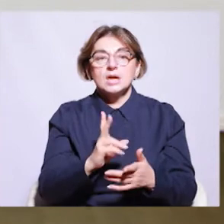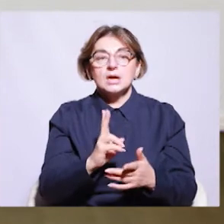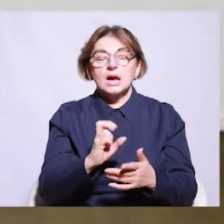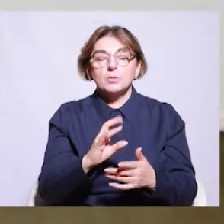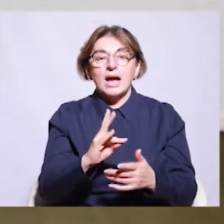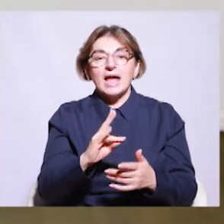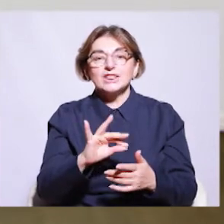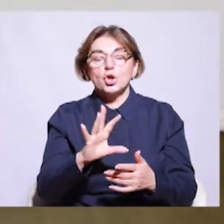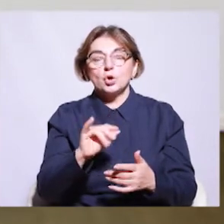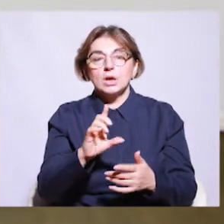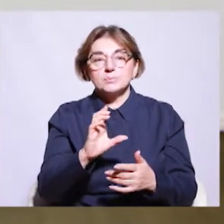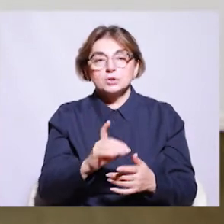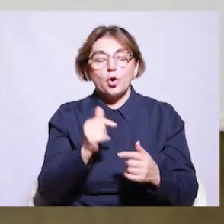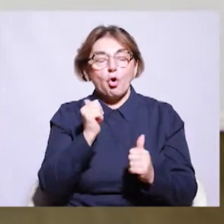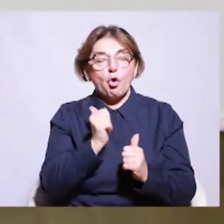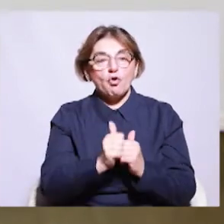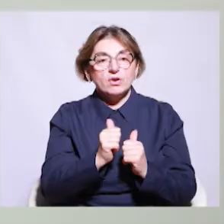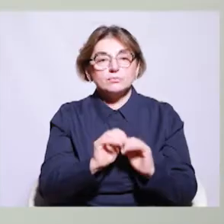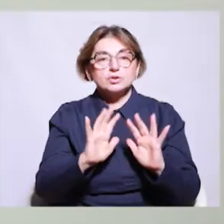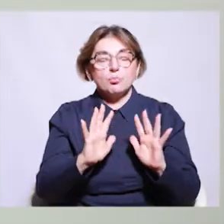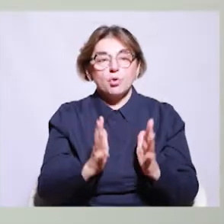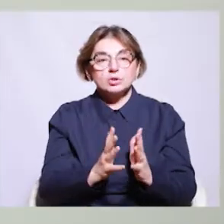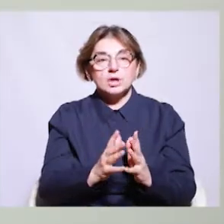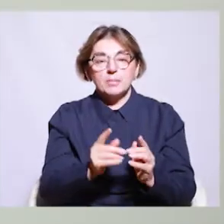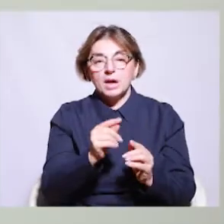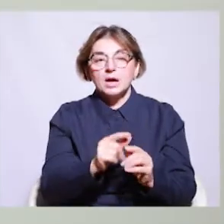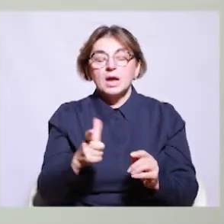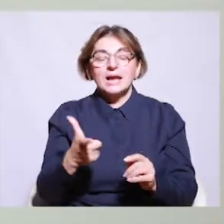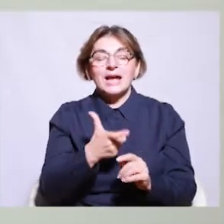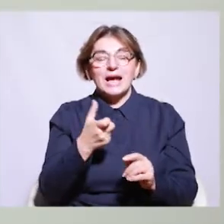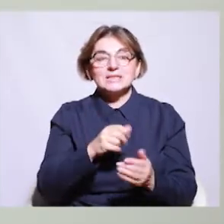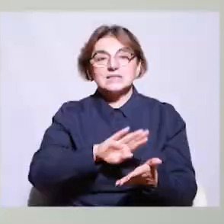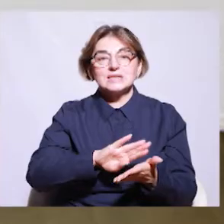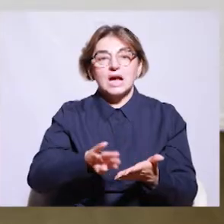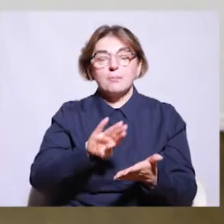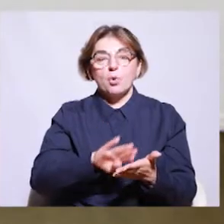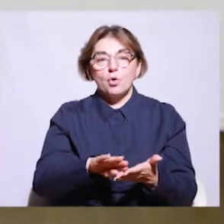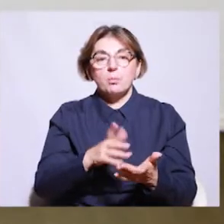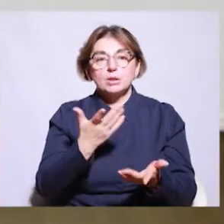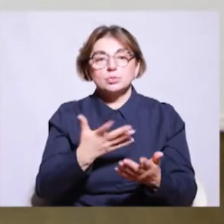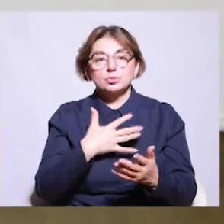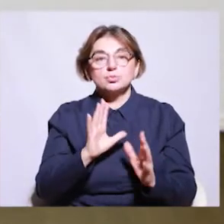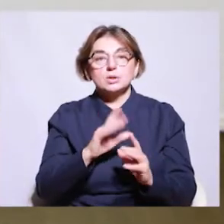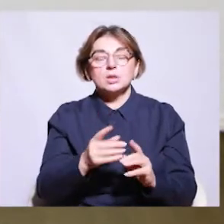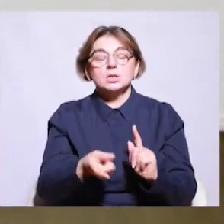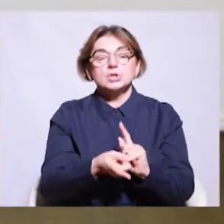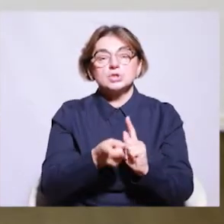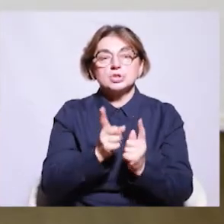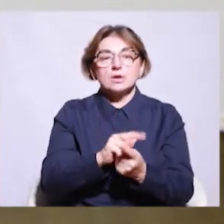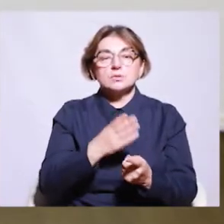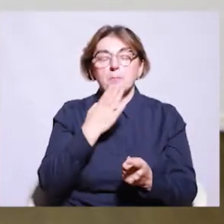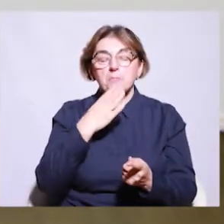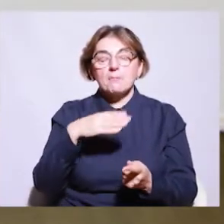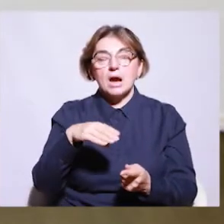კარბონატ ანიონებს, ყოველთვის მოხდება აირის გამოყოფა. და თუ ჩვენ შევცვლით